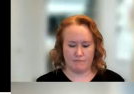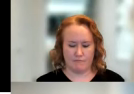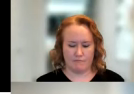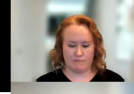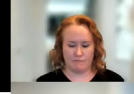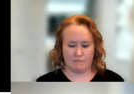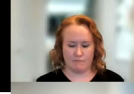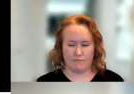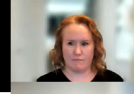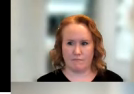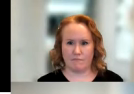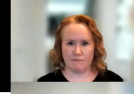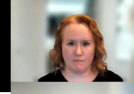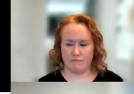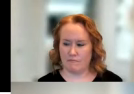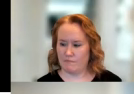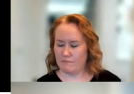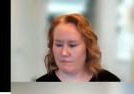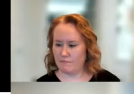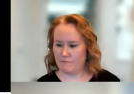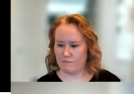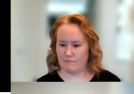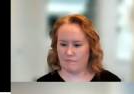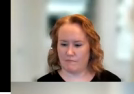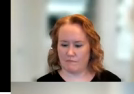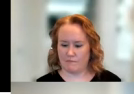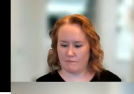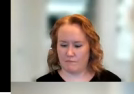ytterligere krav til de opplysninger som følger av bruksanvisningen.